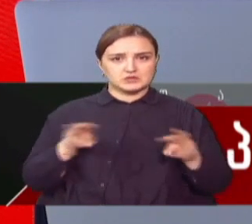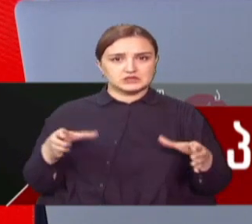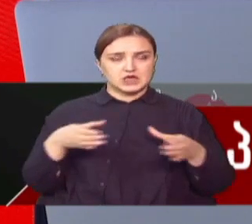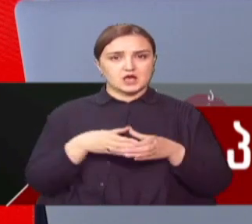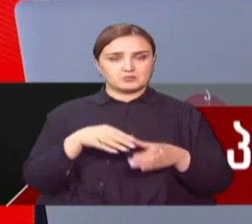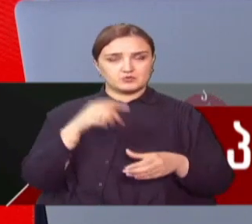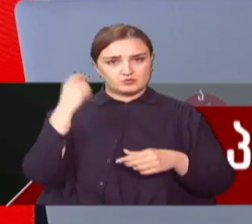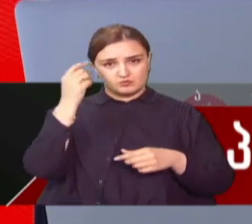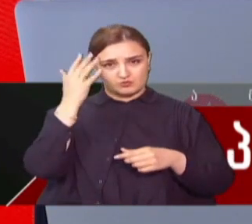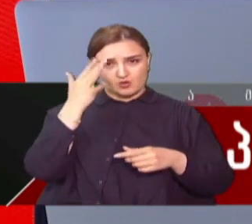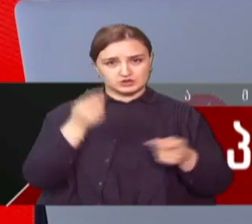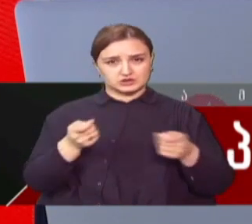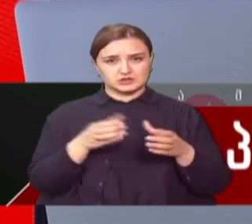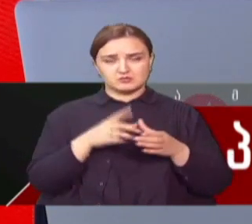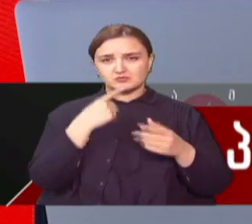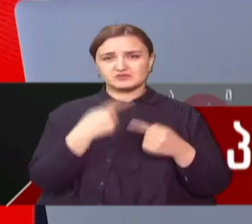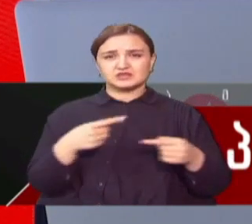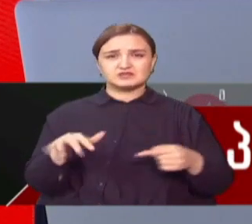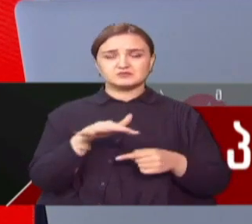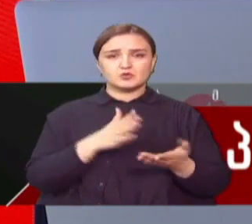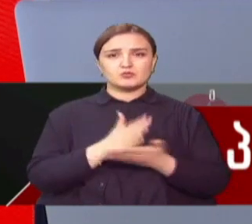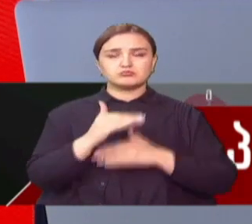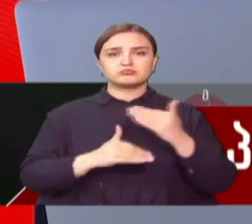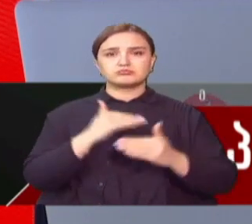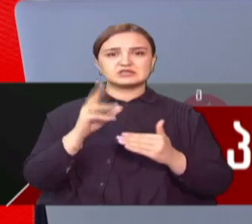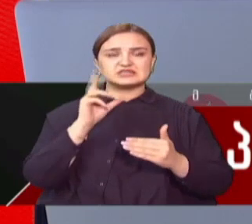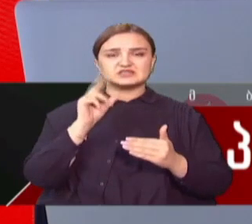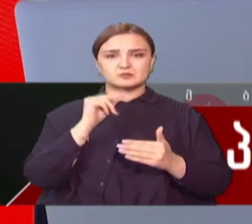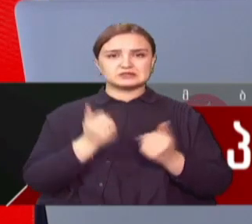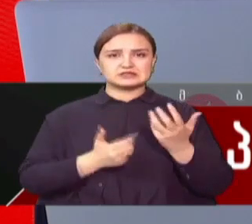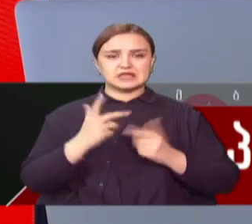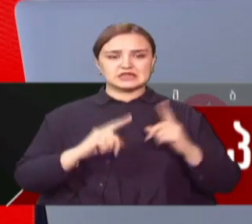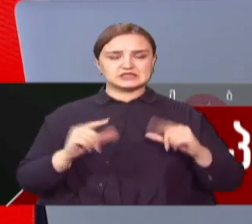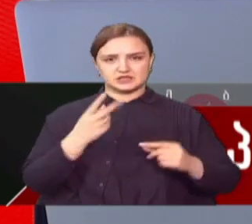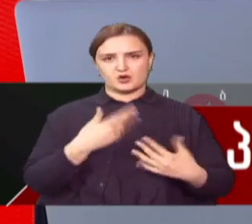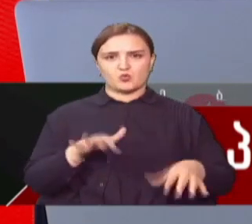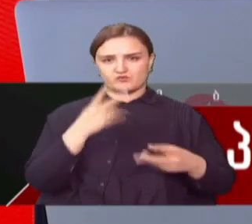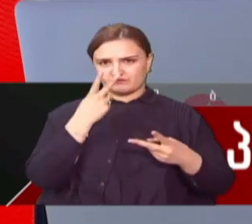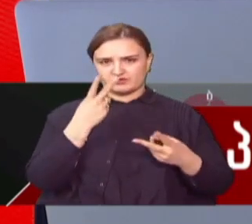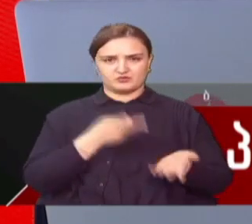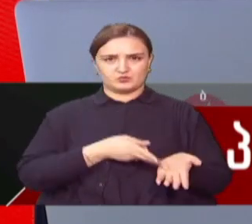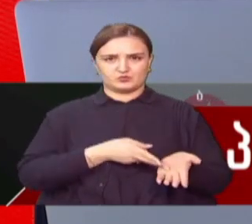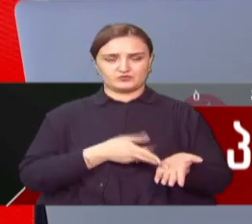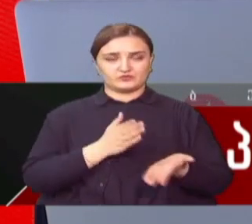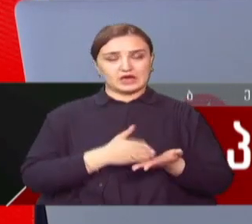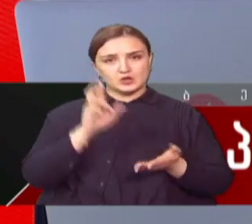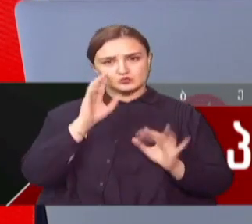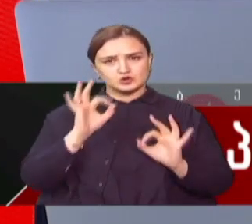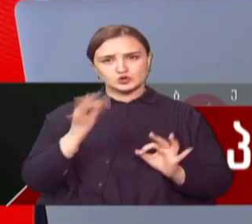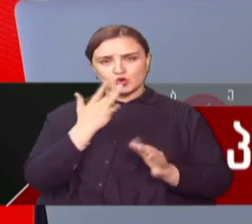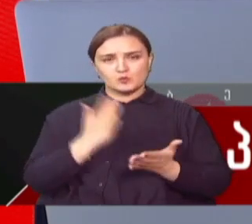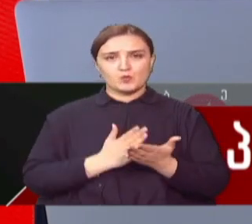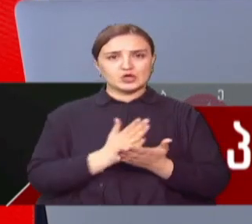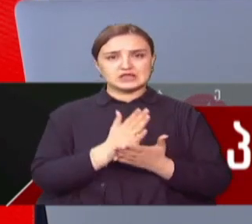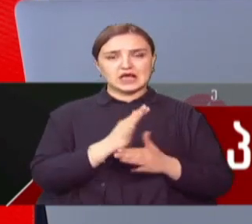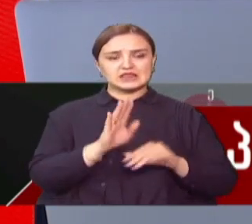პარტიის წევრები ხაზს უსვამენ, რომ სხვადასხვა სფეროში წინსვლა კონკრეტული ციფრებით და სტატისტიკით დასტურდება. ხელისუფლების სწორი პოლიტიკის და თანამიმდევრული ნაბიჯების